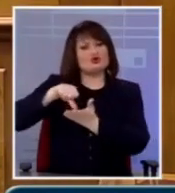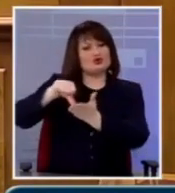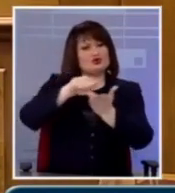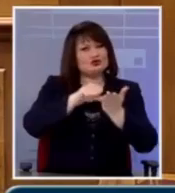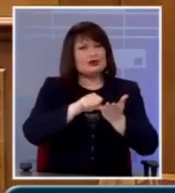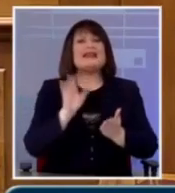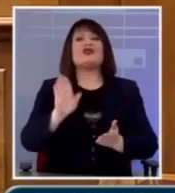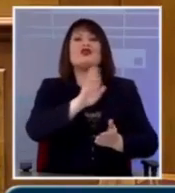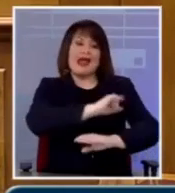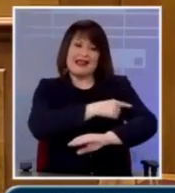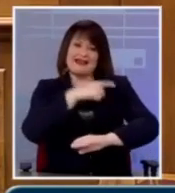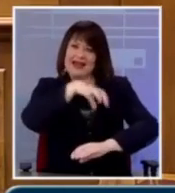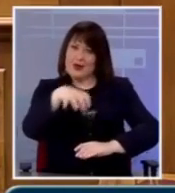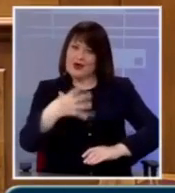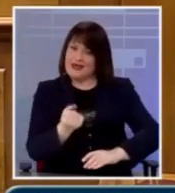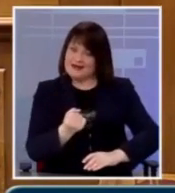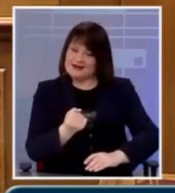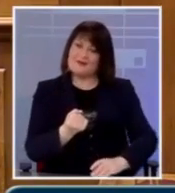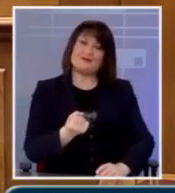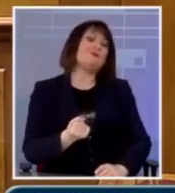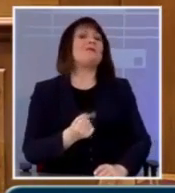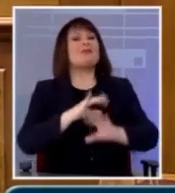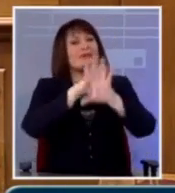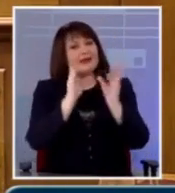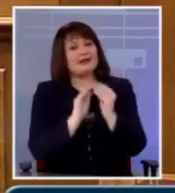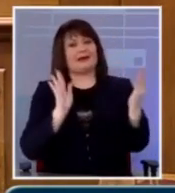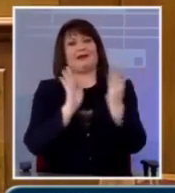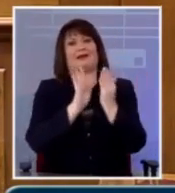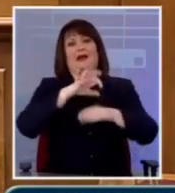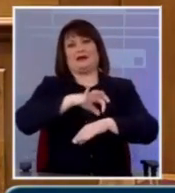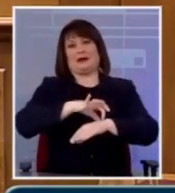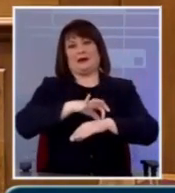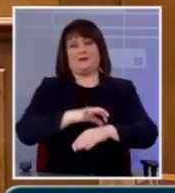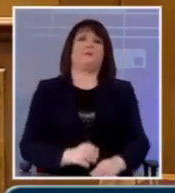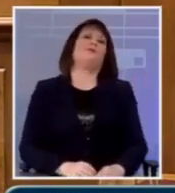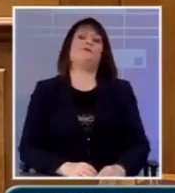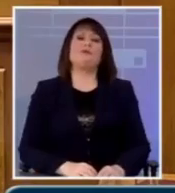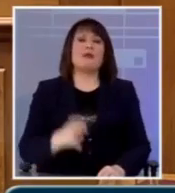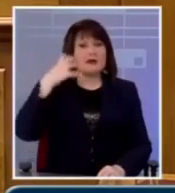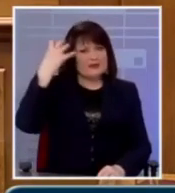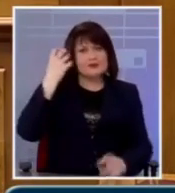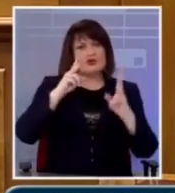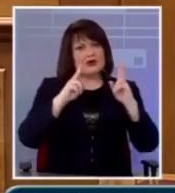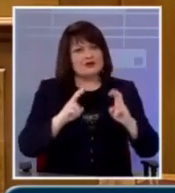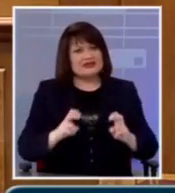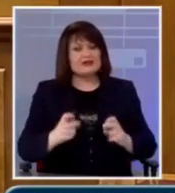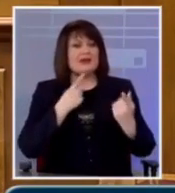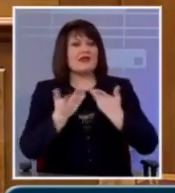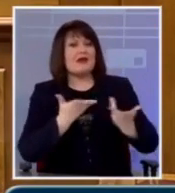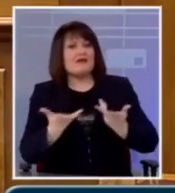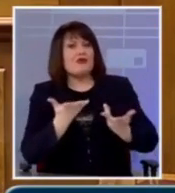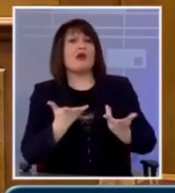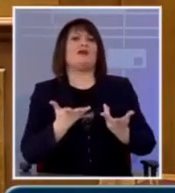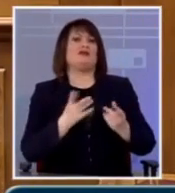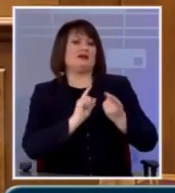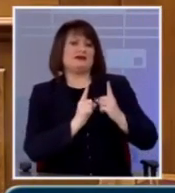ιατρεία γειτονιάς, με στόχο τη συνολική υγειονομική φροντίδα του ασθενή. Με επιστημονική επεξεργασία, διαβούλευση και